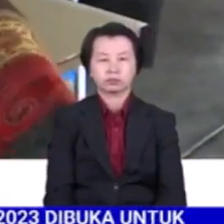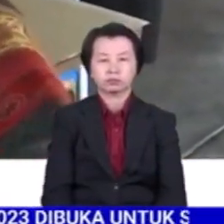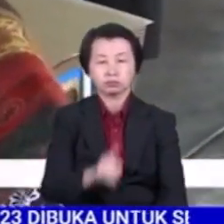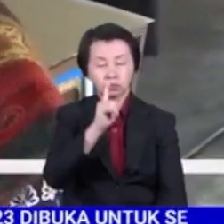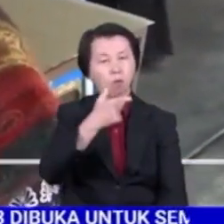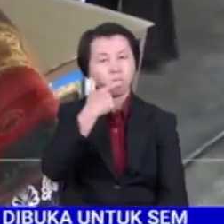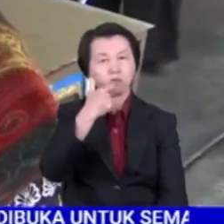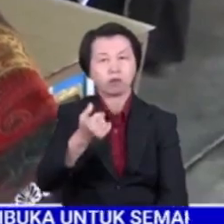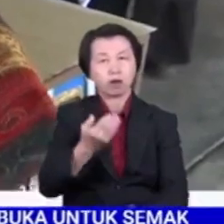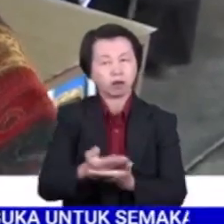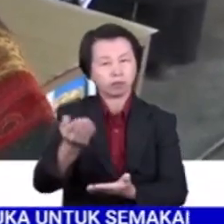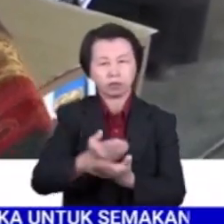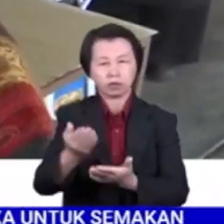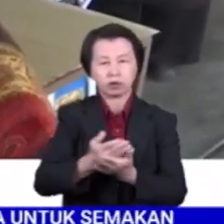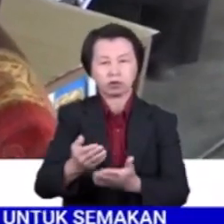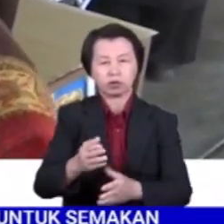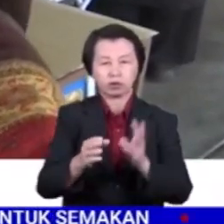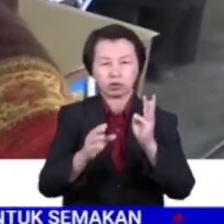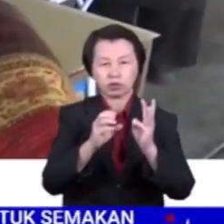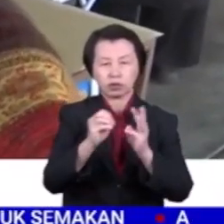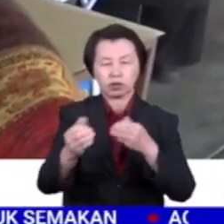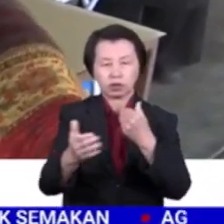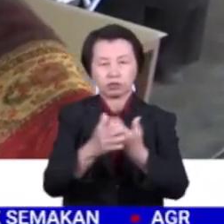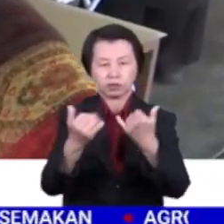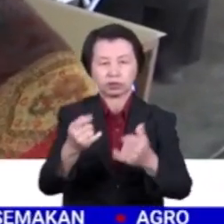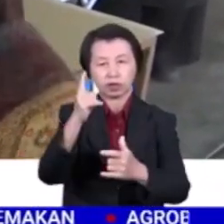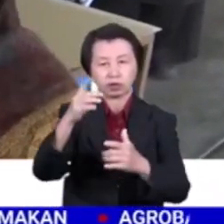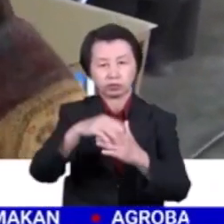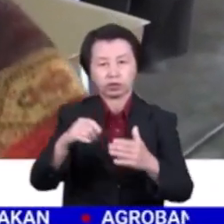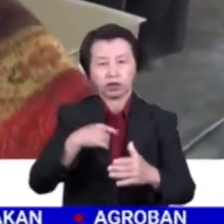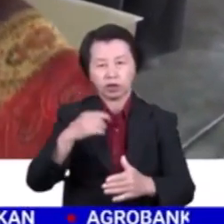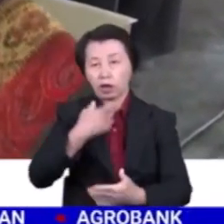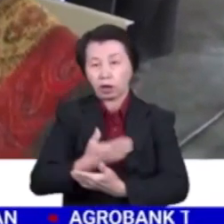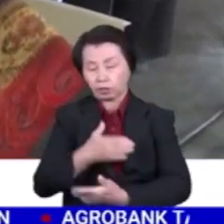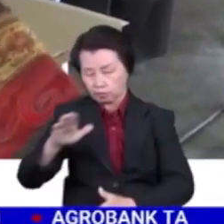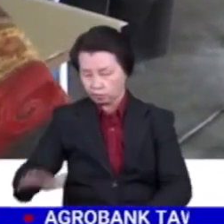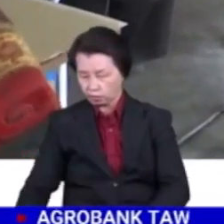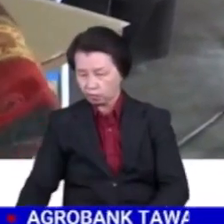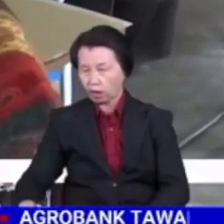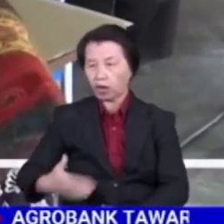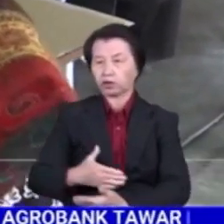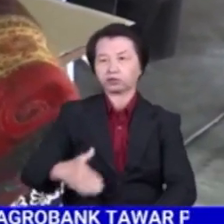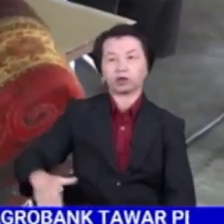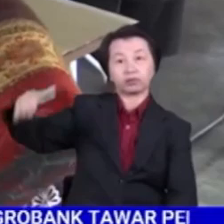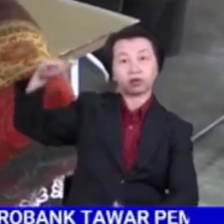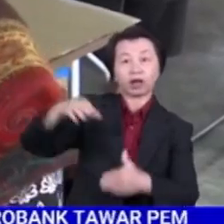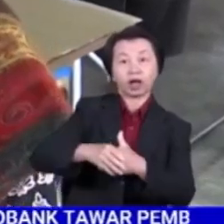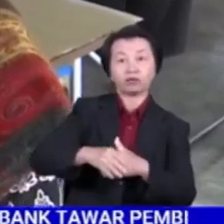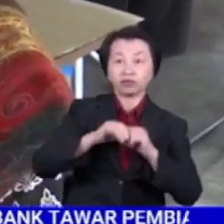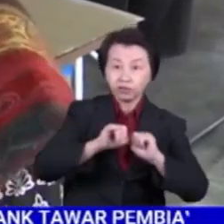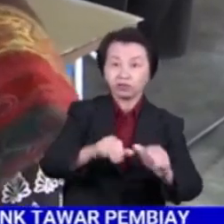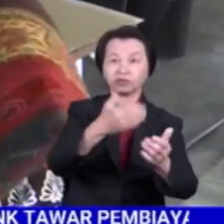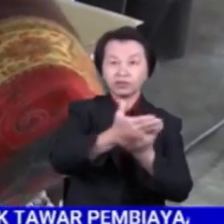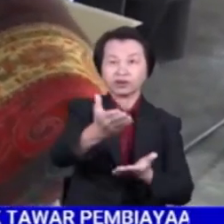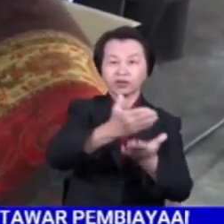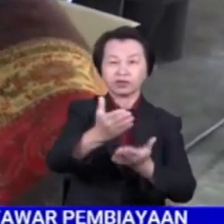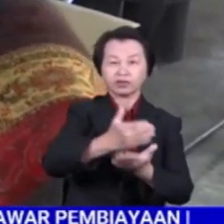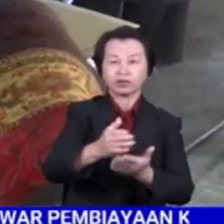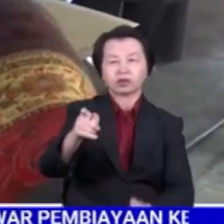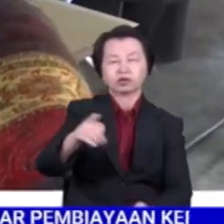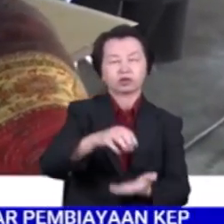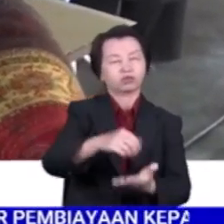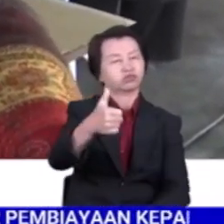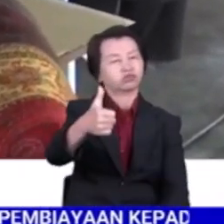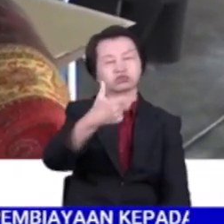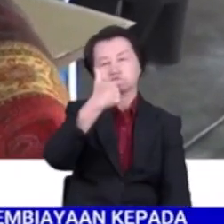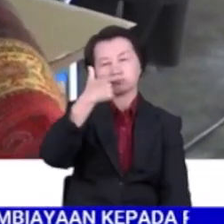Memang sedap pun. Saya beli dari harga 6 kupang sampai sekarang RM1. Anak saya kecil-kecil sampai dah kahwin sekarang. Memang suka, memang sedap kan